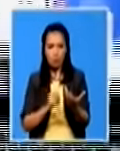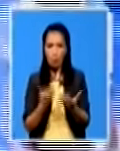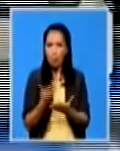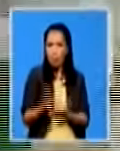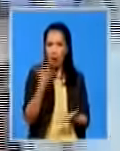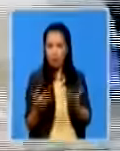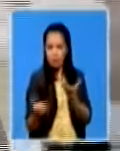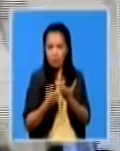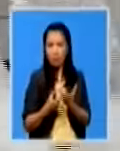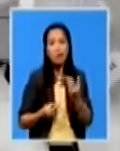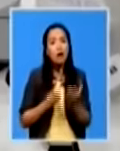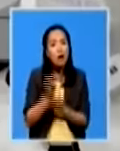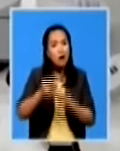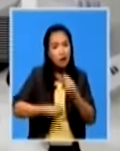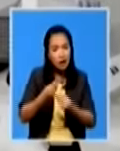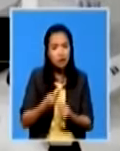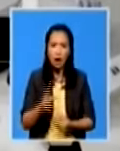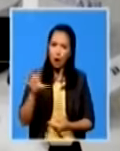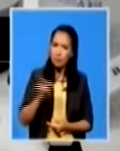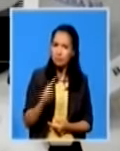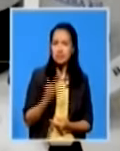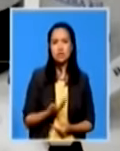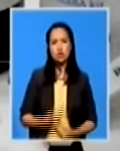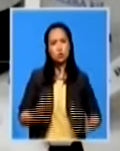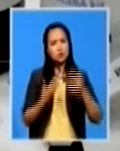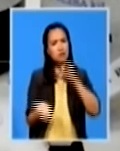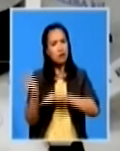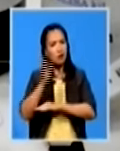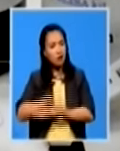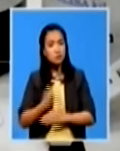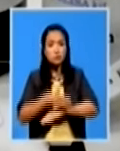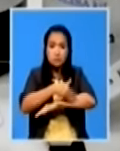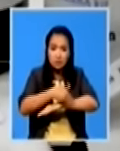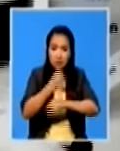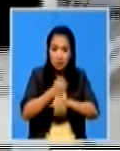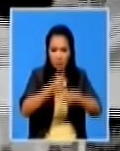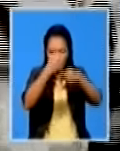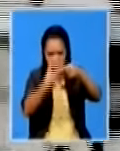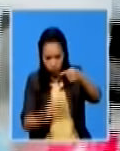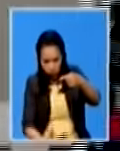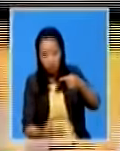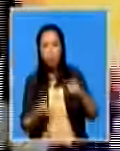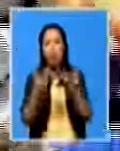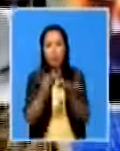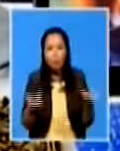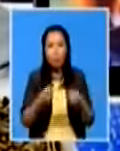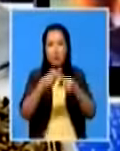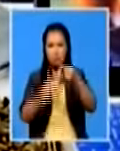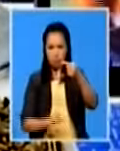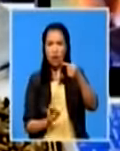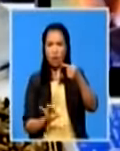ศทั้งในเชิงพาณิชย์และใช้ในชีวิตประจำวันเช่นการทำบัญชีสิ่งประดิษฐ์และนวัตกรรมไทยมีหลายร้อยชิ้นแล้วน